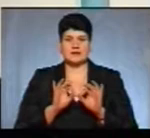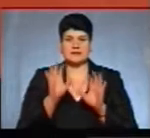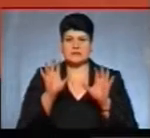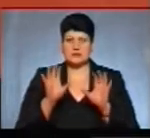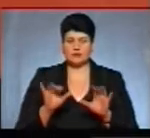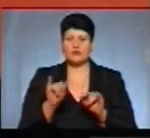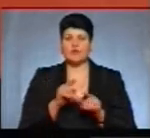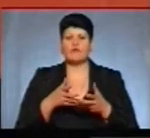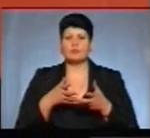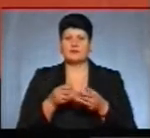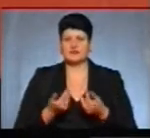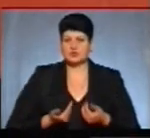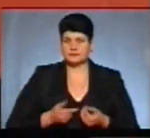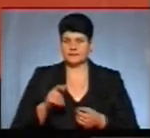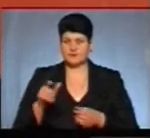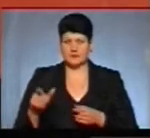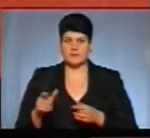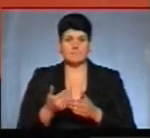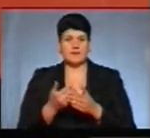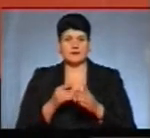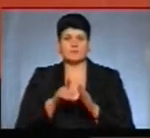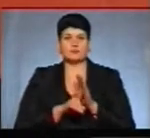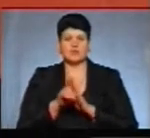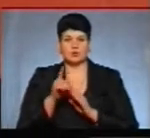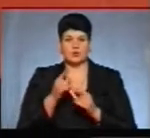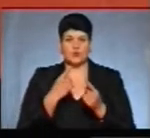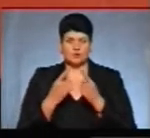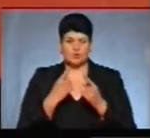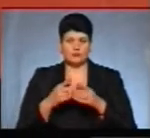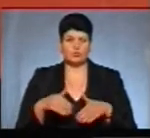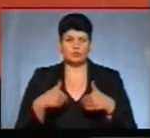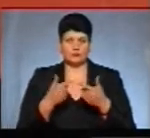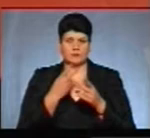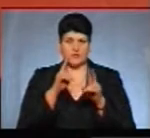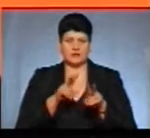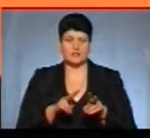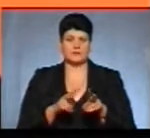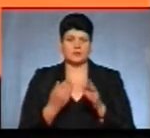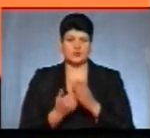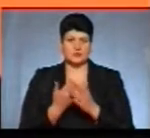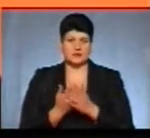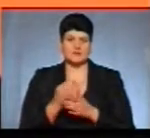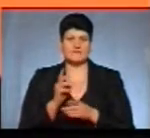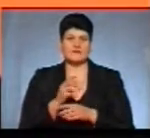тернополян. Перш ніж ми починаємо розмову, пропоную переглянути сюжет наших колег з Івано-Франківська.